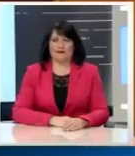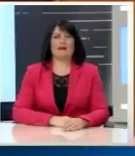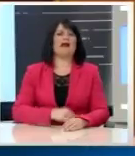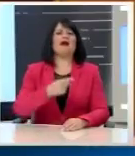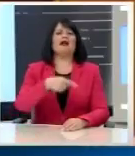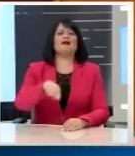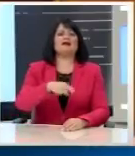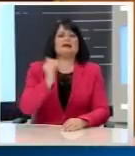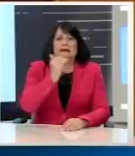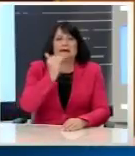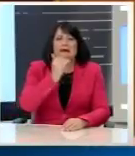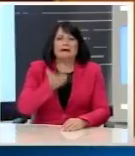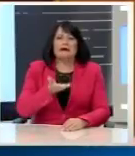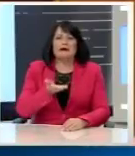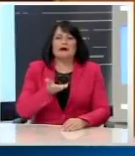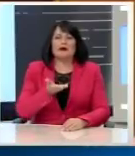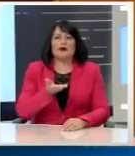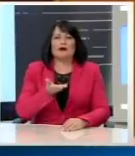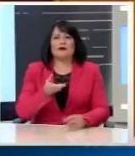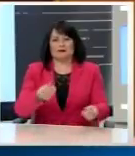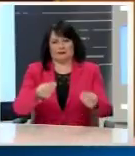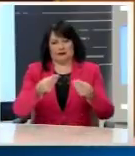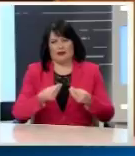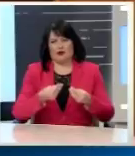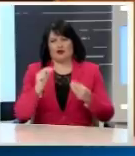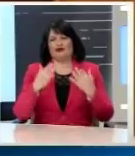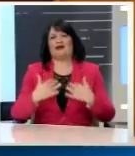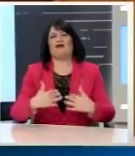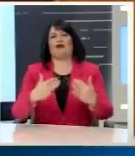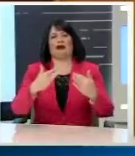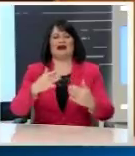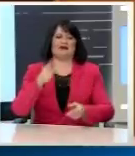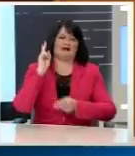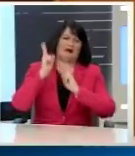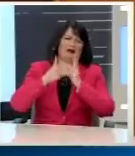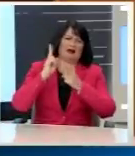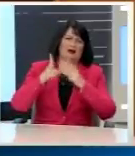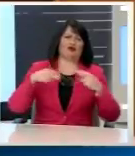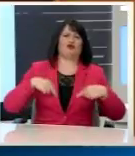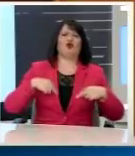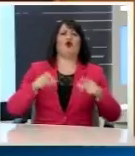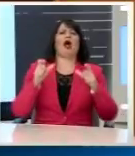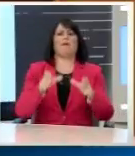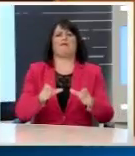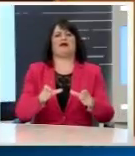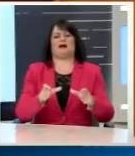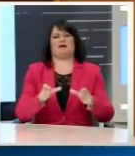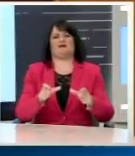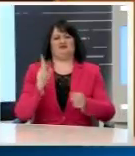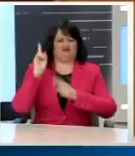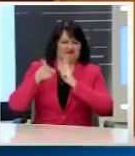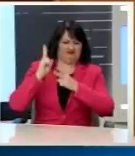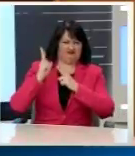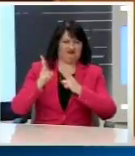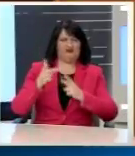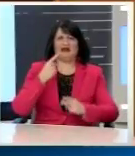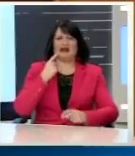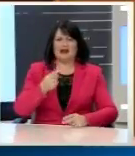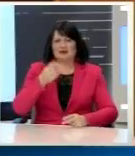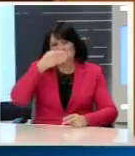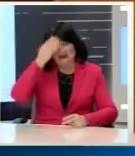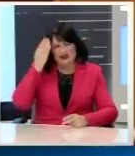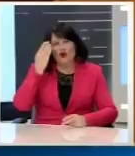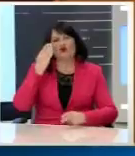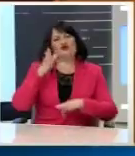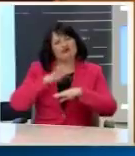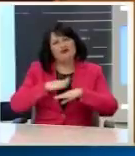Σπεύσατε να φέρετε ενώπιον της Βουλής κατηγορώντας τον Υπουργό Άμυνας ως ηθικό αυτούργο